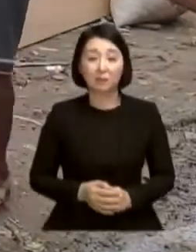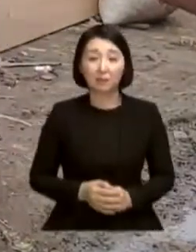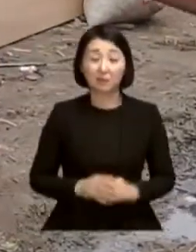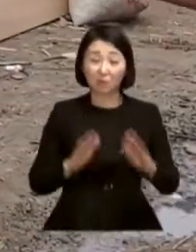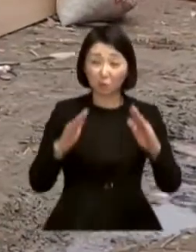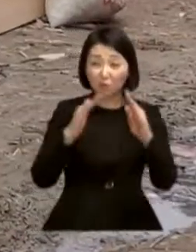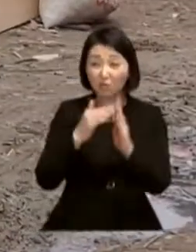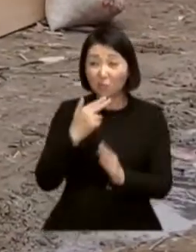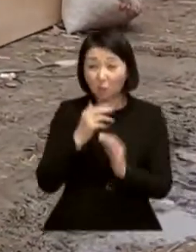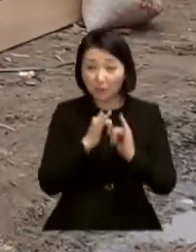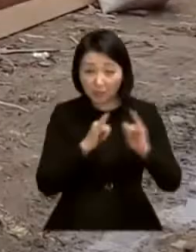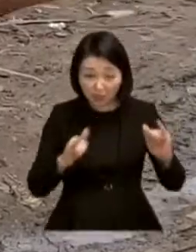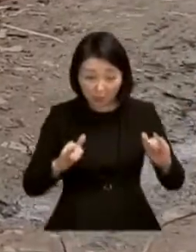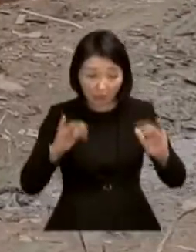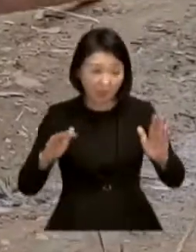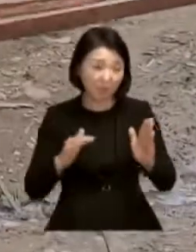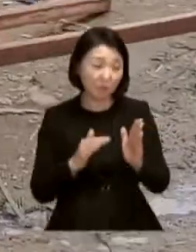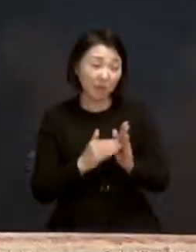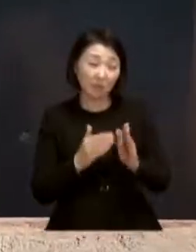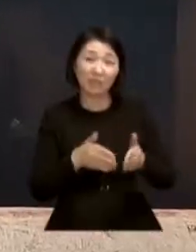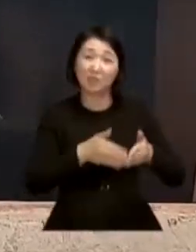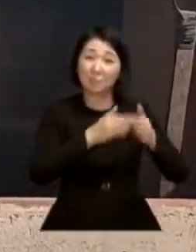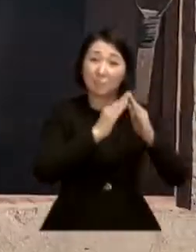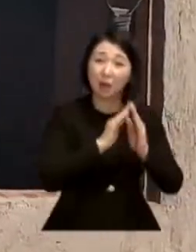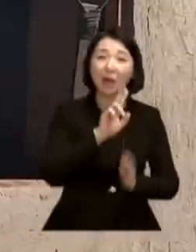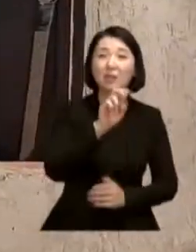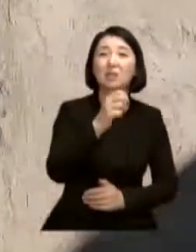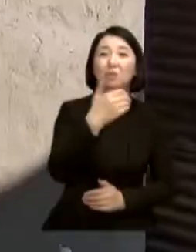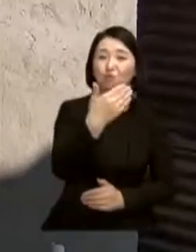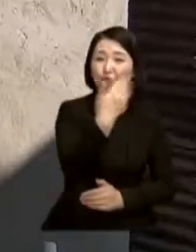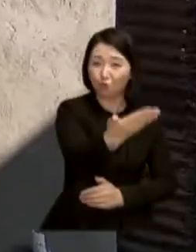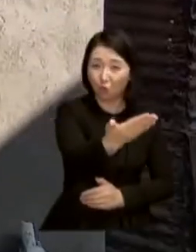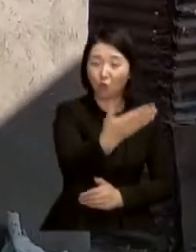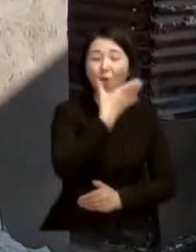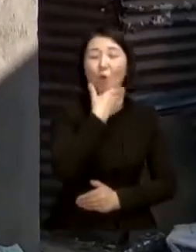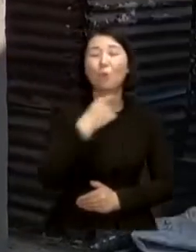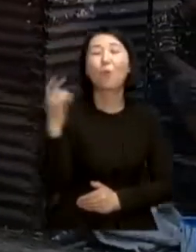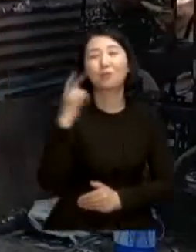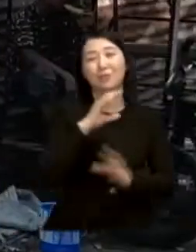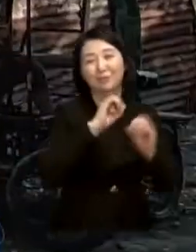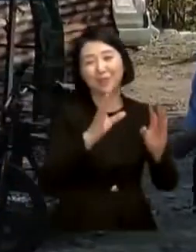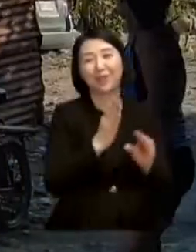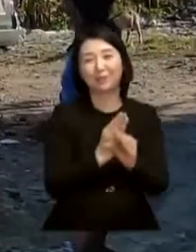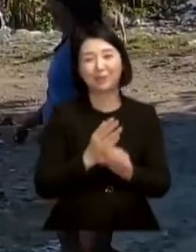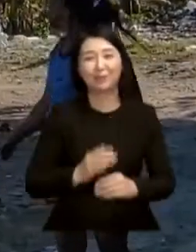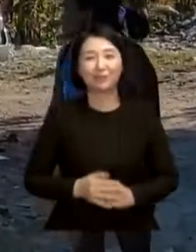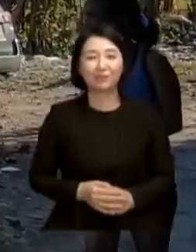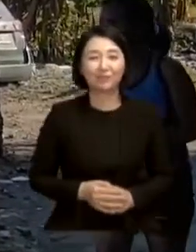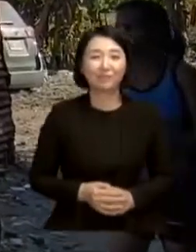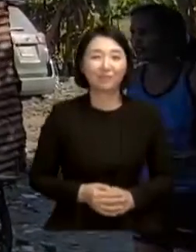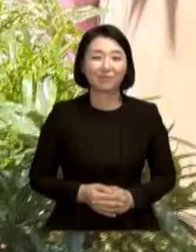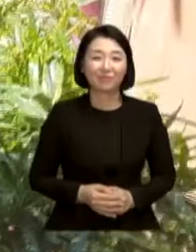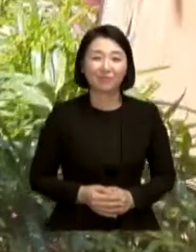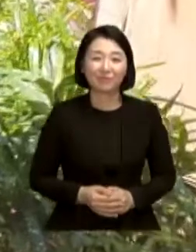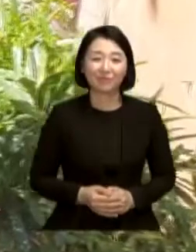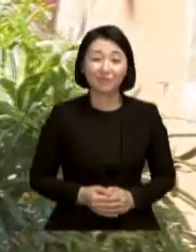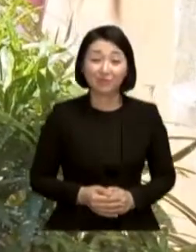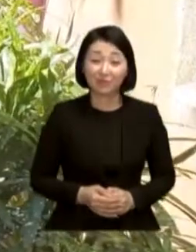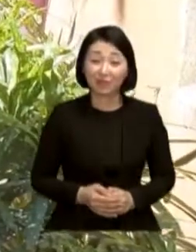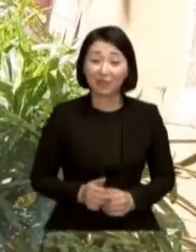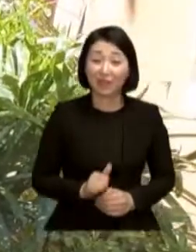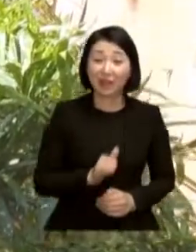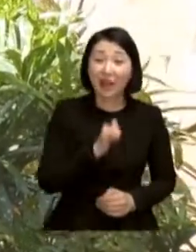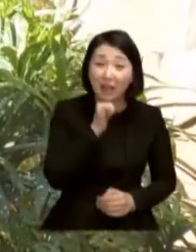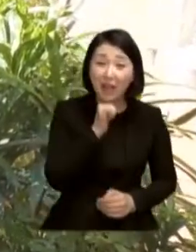아직도 거처가 없는 이들에게 지금까지 29채의 집을 세워주며 복음의 통로를 만들고 있다. 이